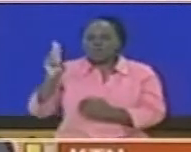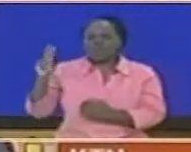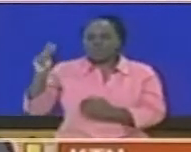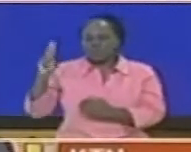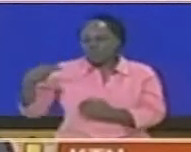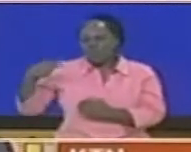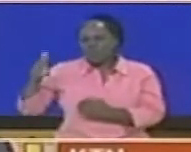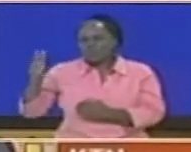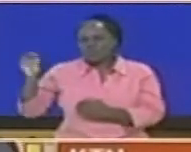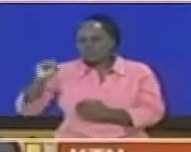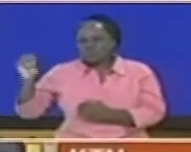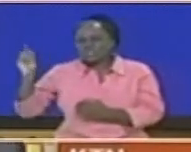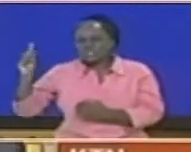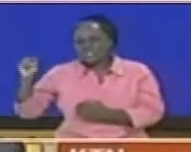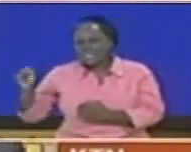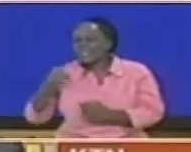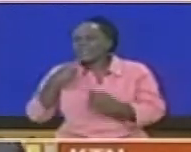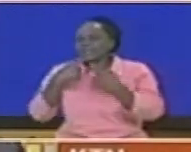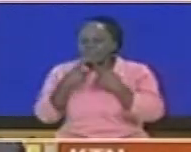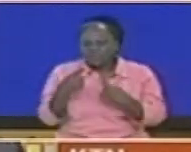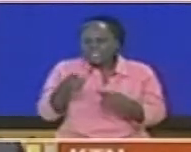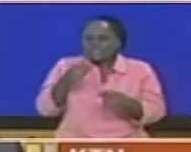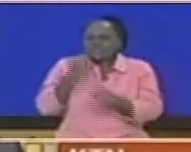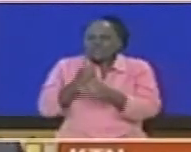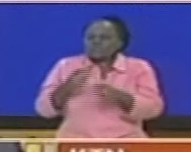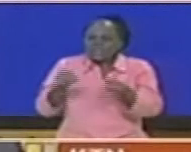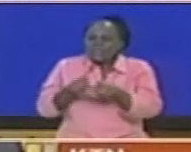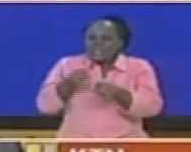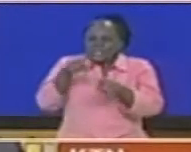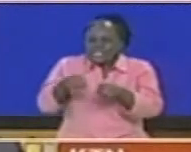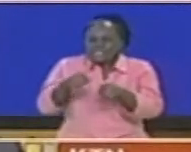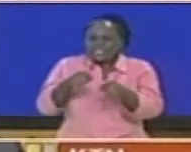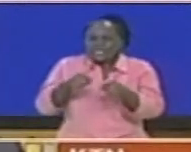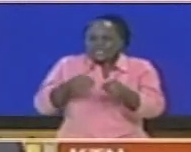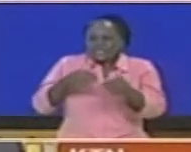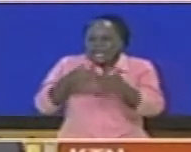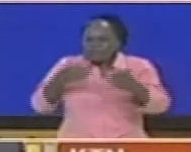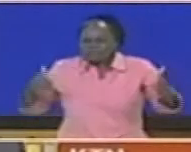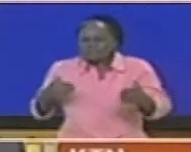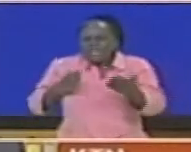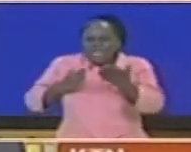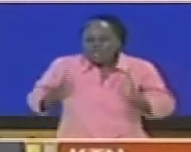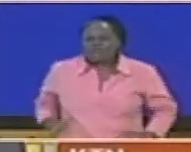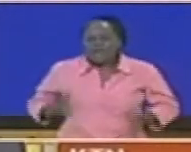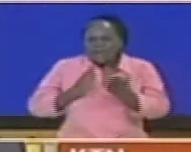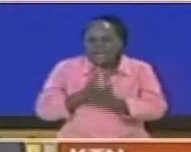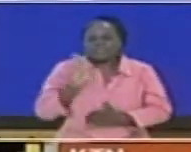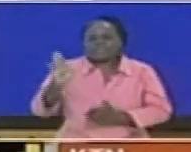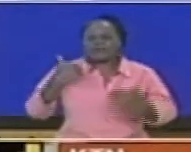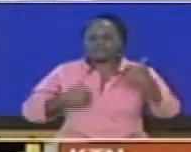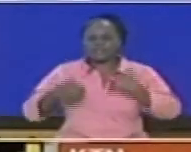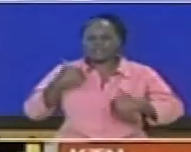wakili huyo anasema iwapo hili ama agizo hili litatekelezwa, basi huenda likahujumu haki za kimsingi za waathiriwa.